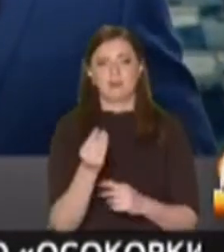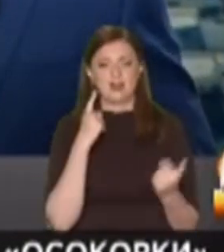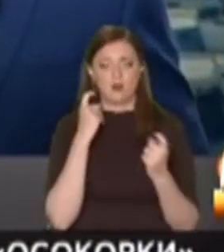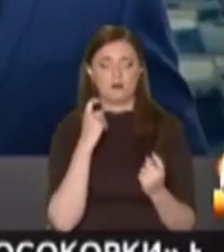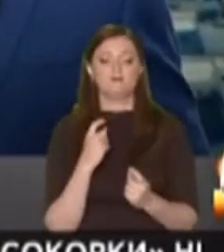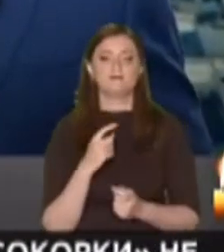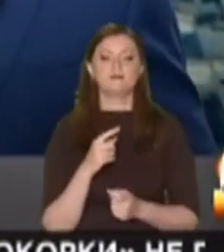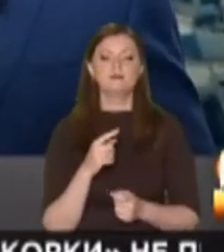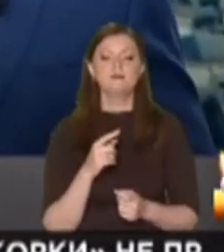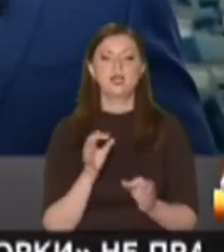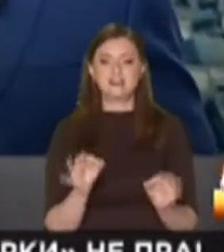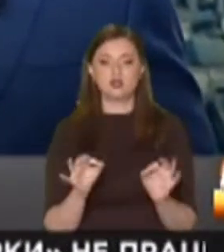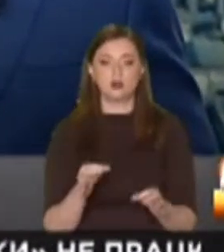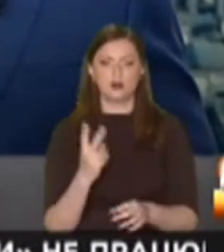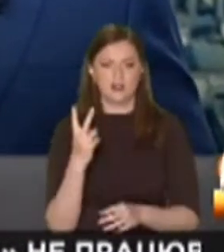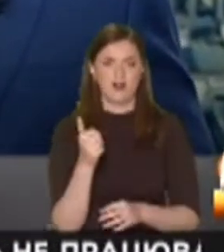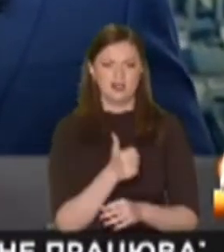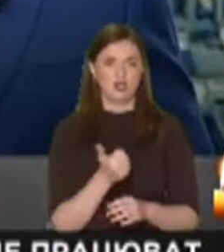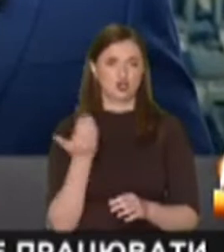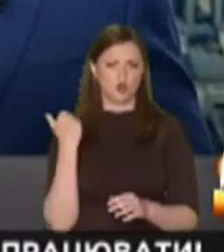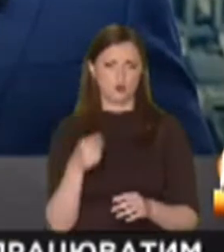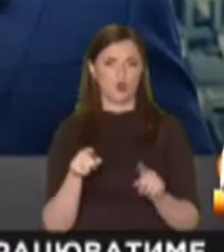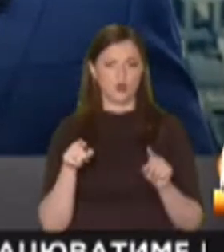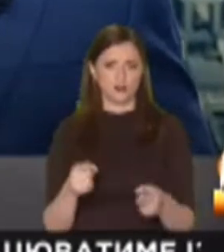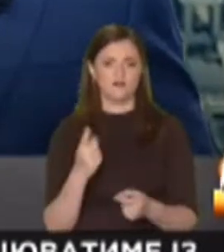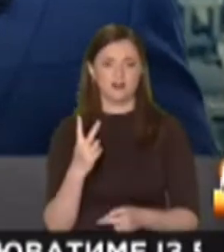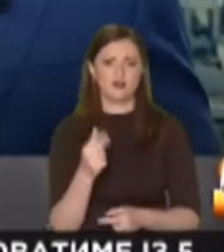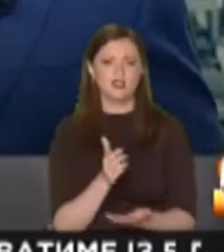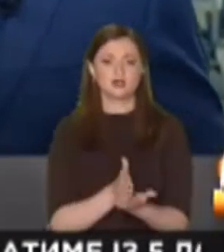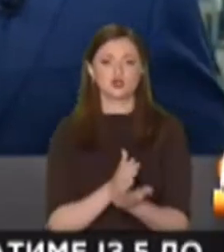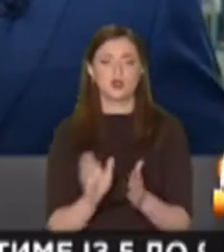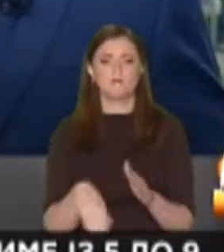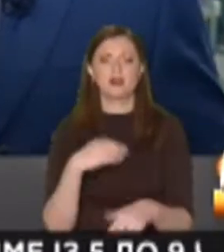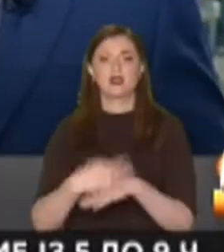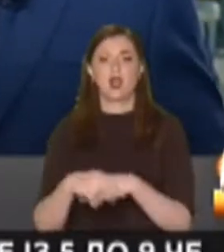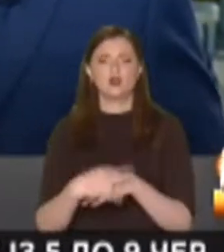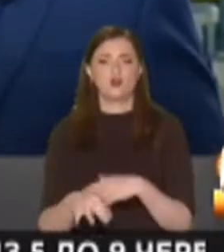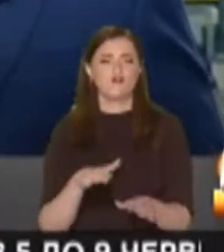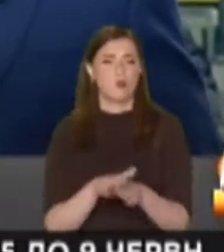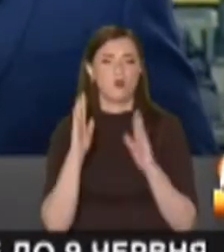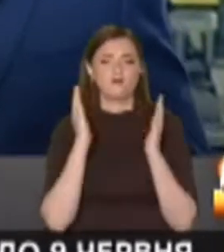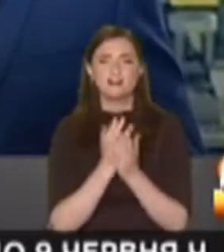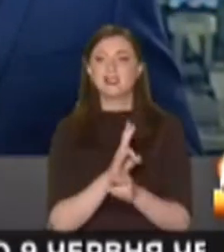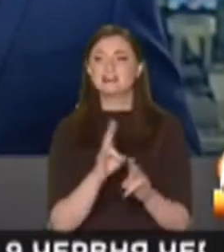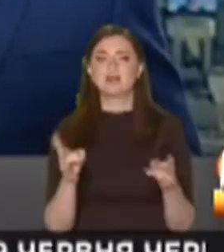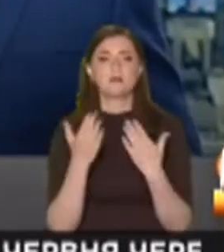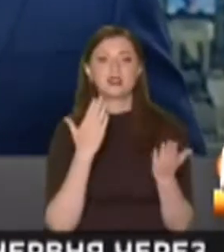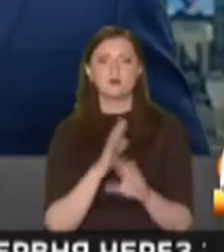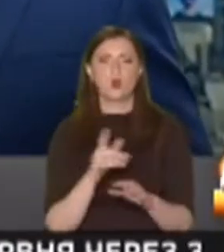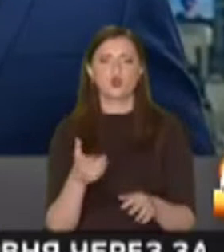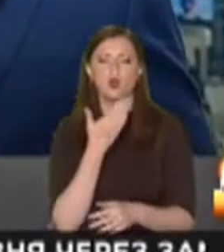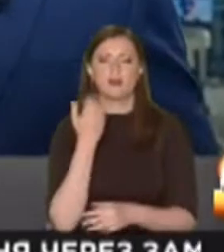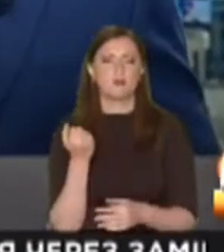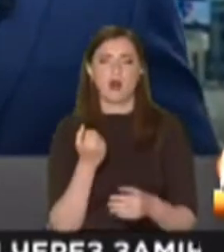слухайте, він, а коли його затримали? 2 тижні тому його затримали, правильно? Він 2 тижні знаходиться під катуванням у повній ізоляції. Він з ким не спілкується, у нього нема